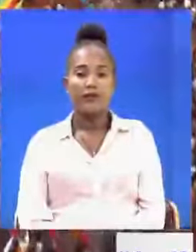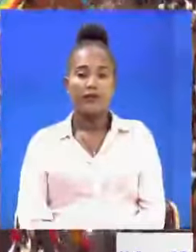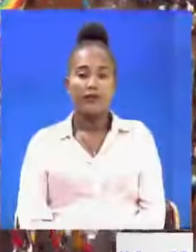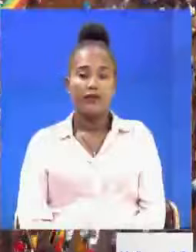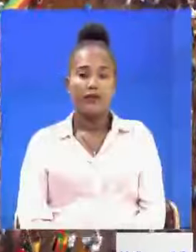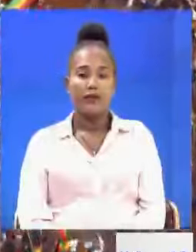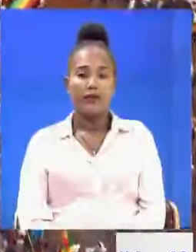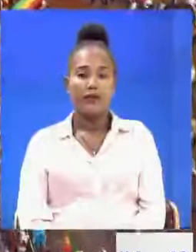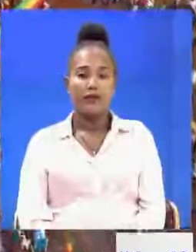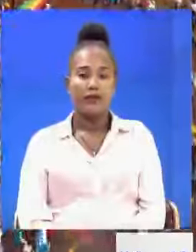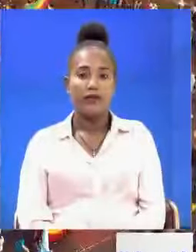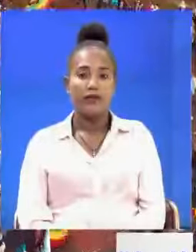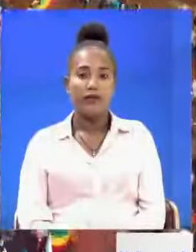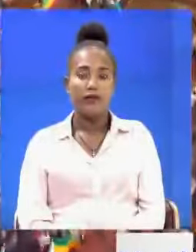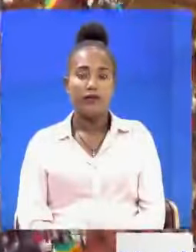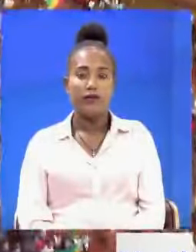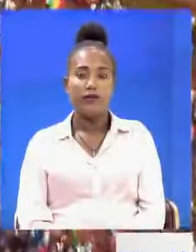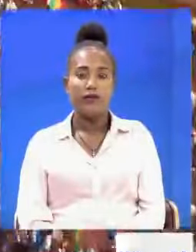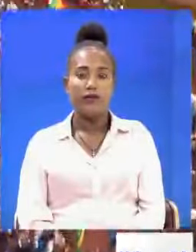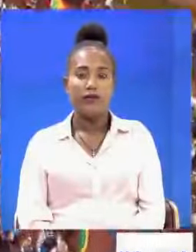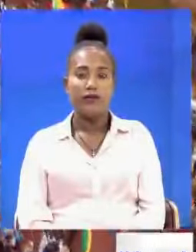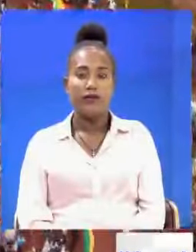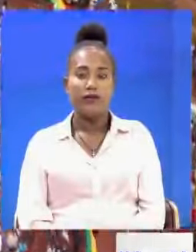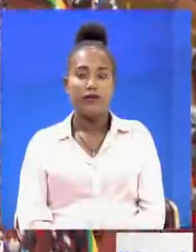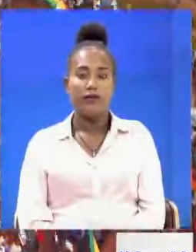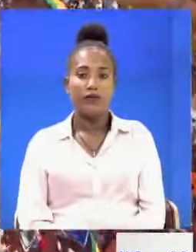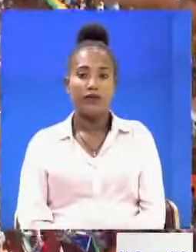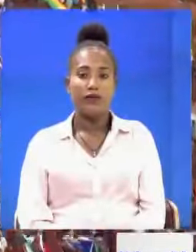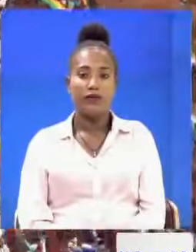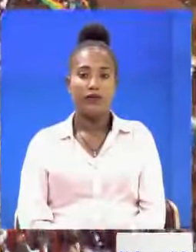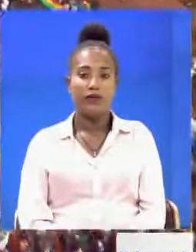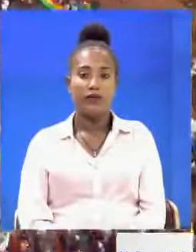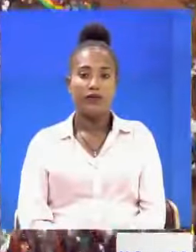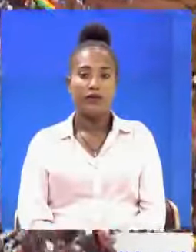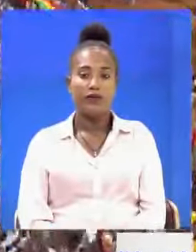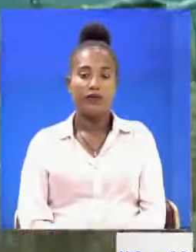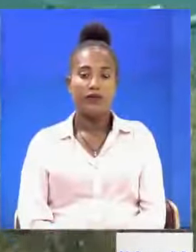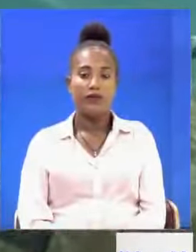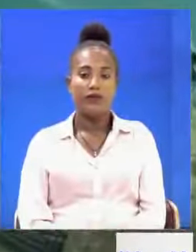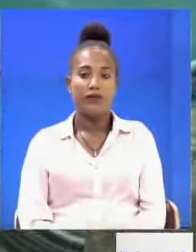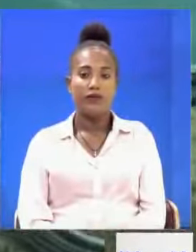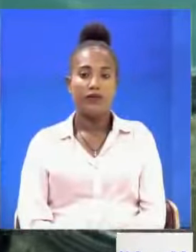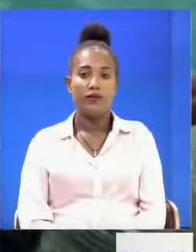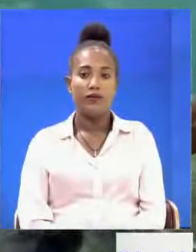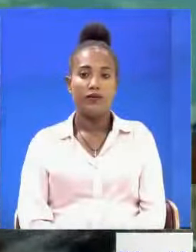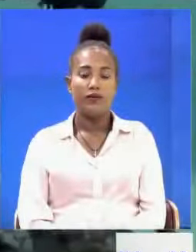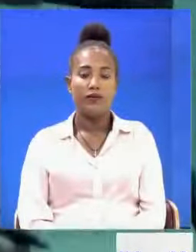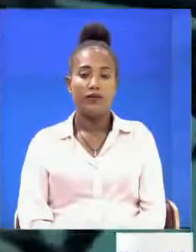እነሱ ማርፎ እኛ ማንም እነሱ እኛ